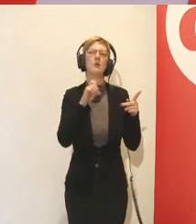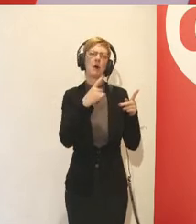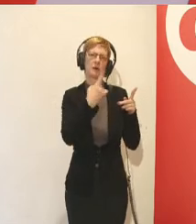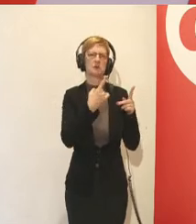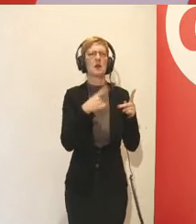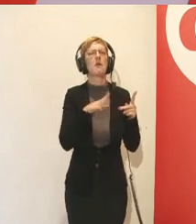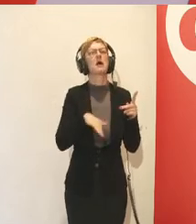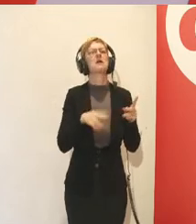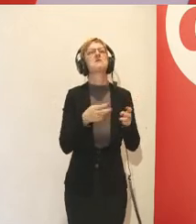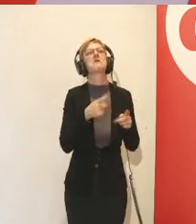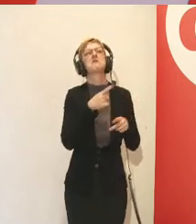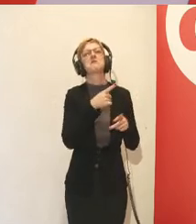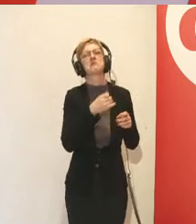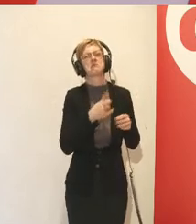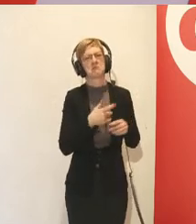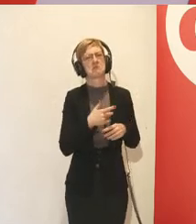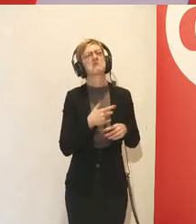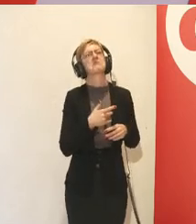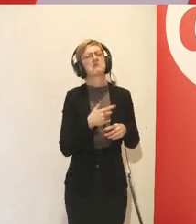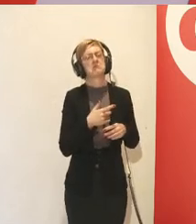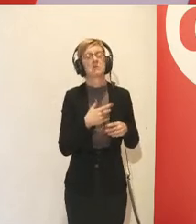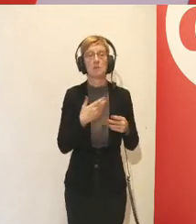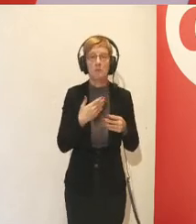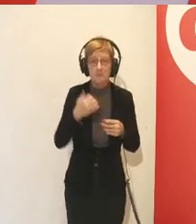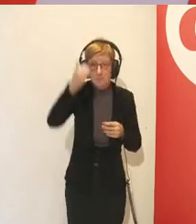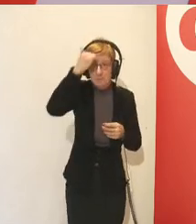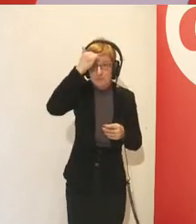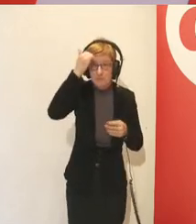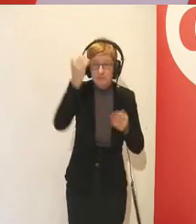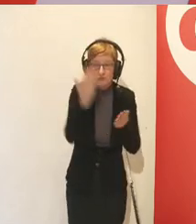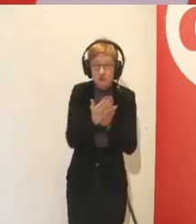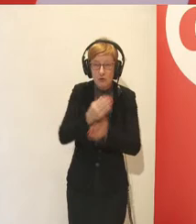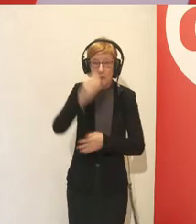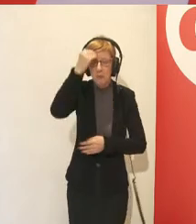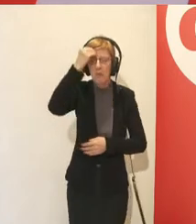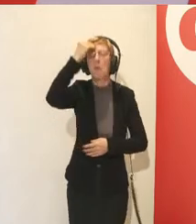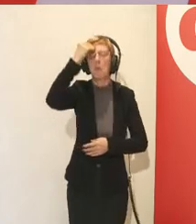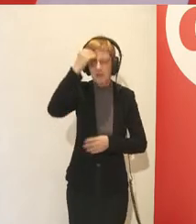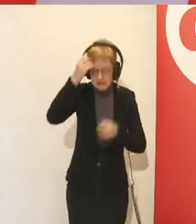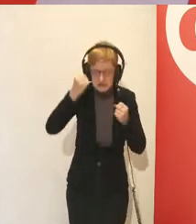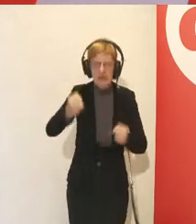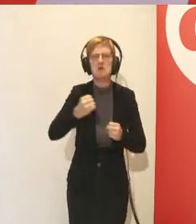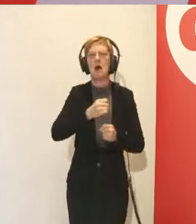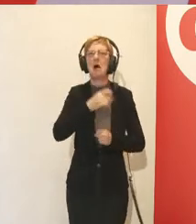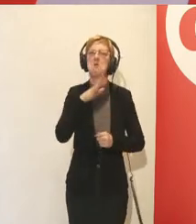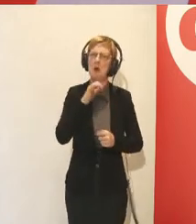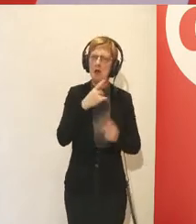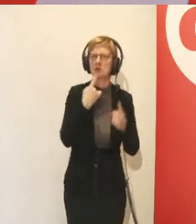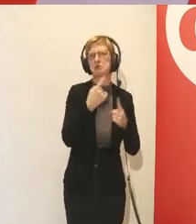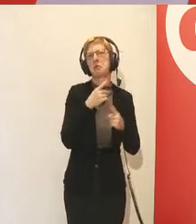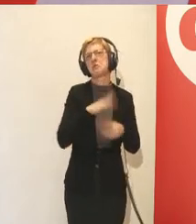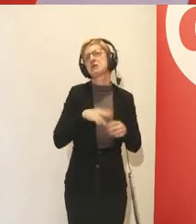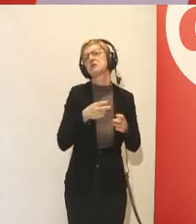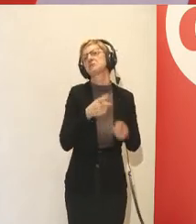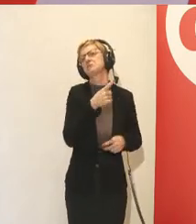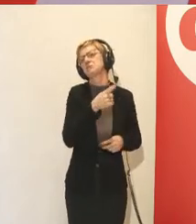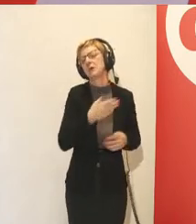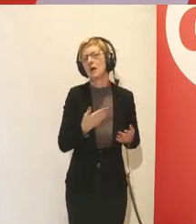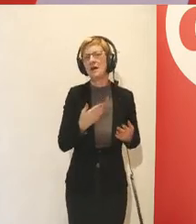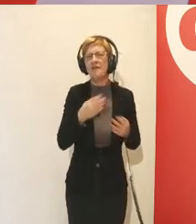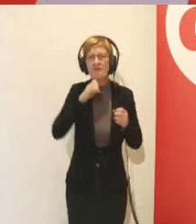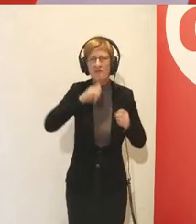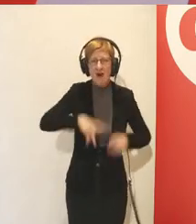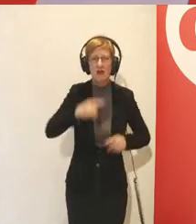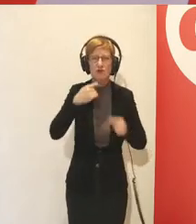große öffentliche debatte auch in den zeitungen war das hatte sich ja festgesetzt und so erleben wir das glaube ich auch in deutschland das gezielt falschmeldung